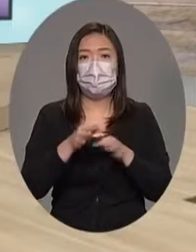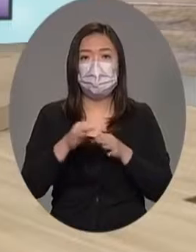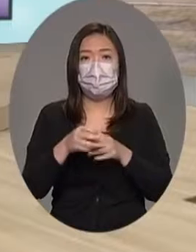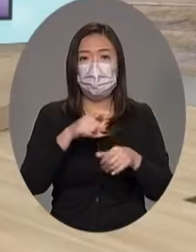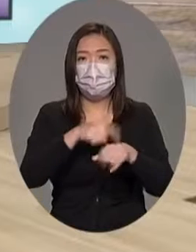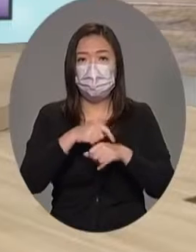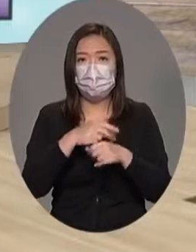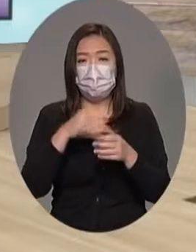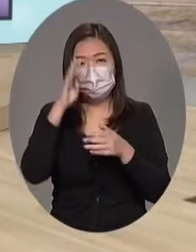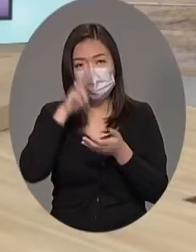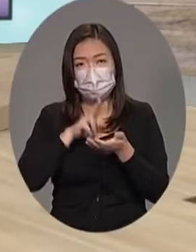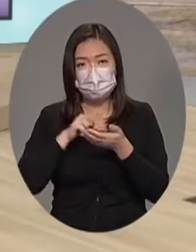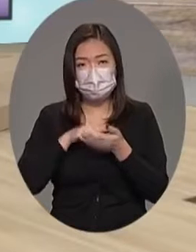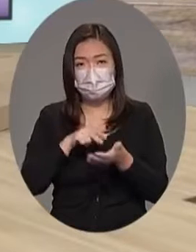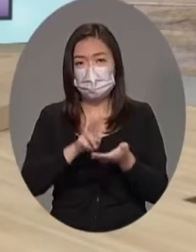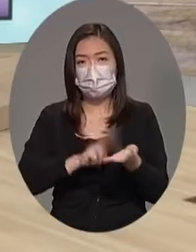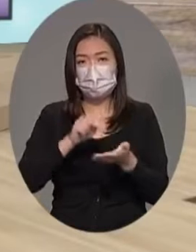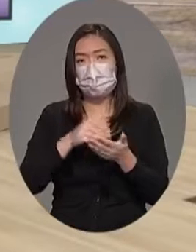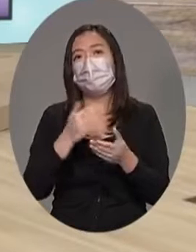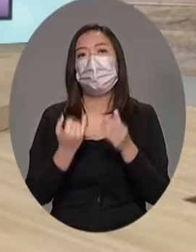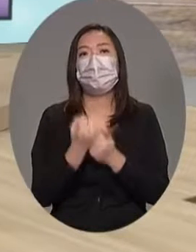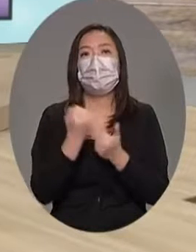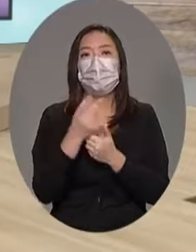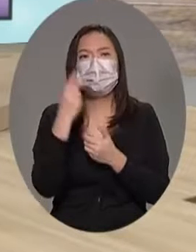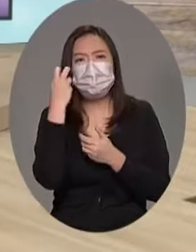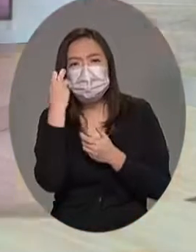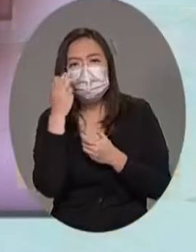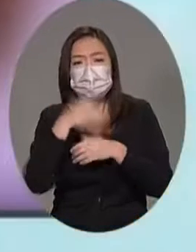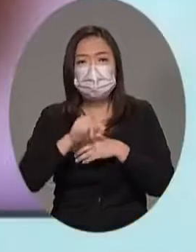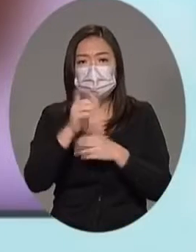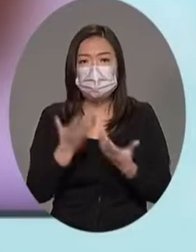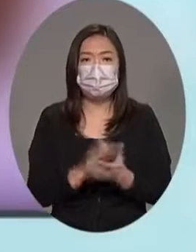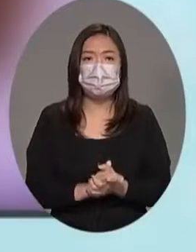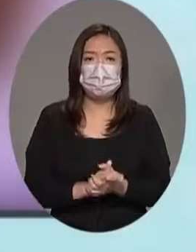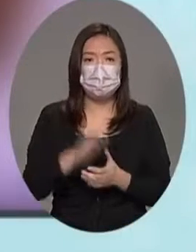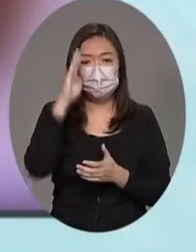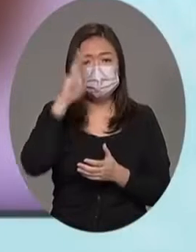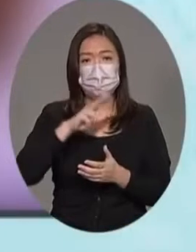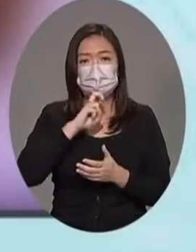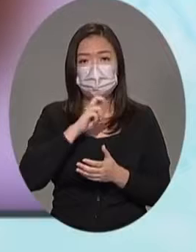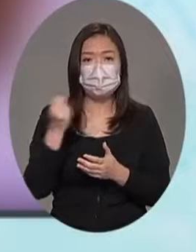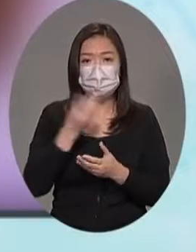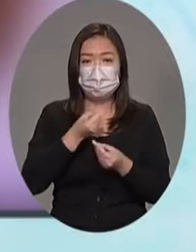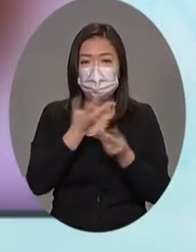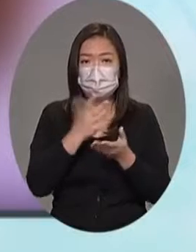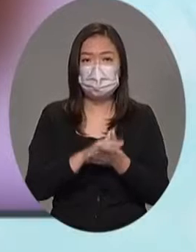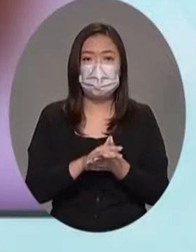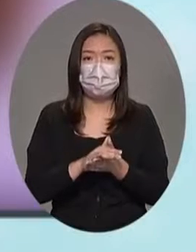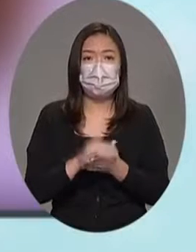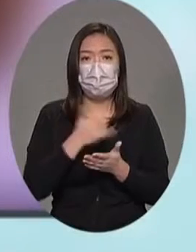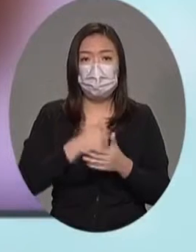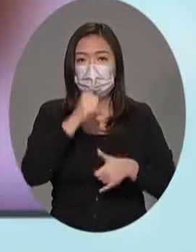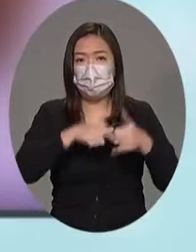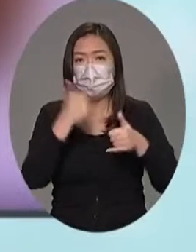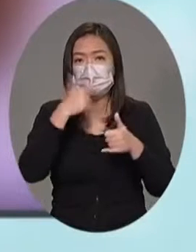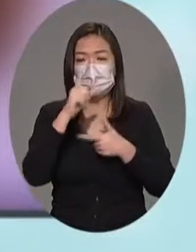是獨立犯案，仍然調查緊他的犯案動機。 警方下午還有發放疑兇的新相片，